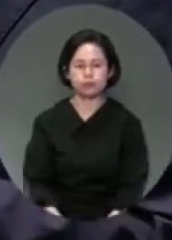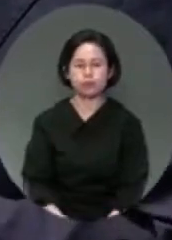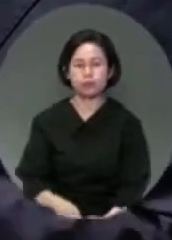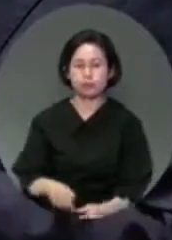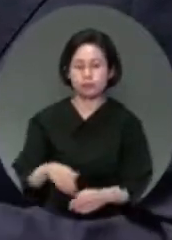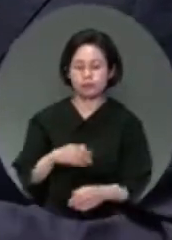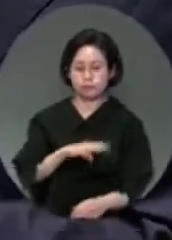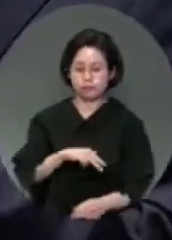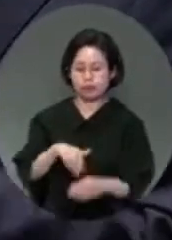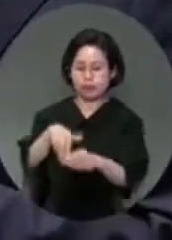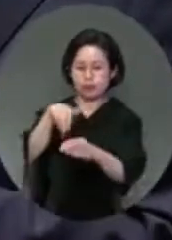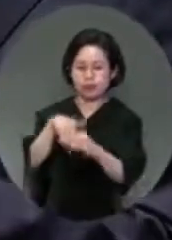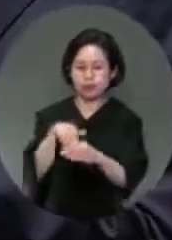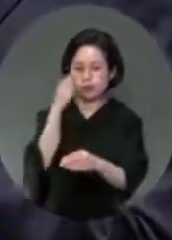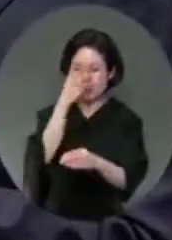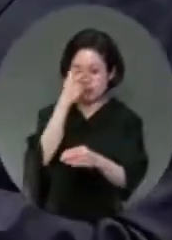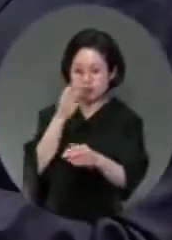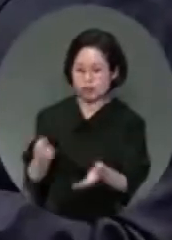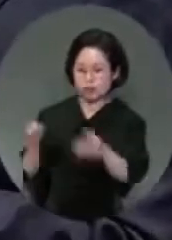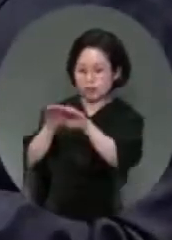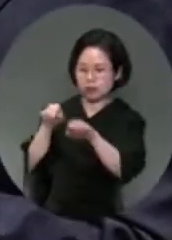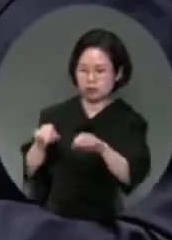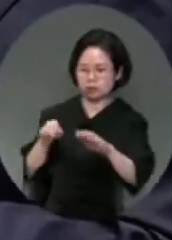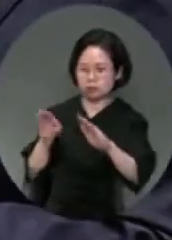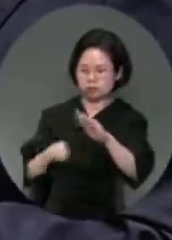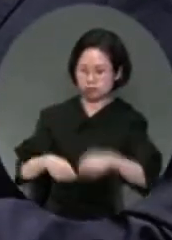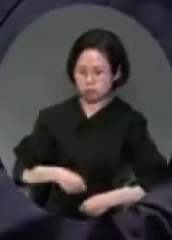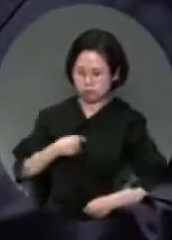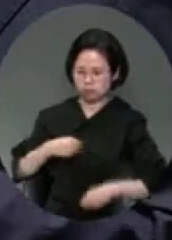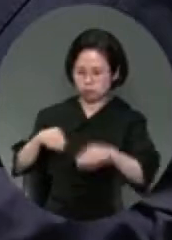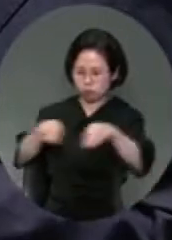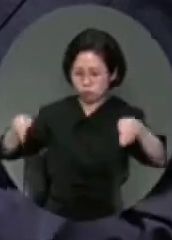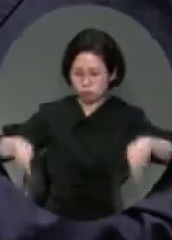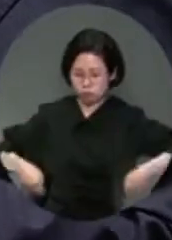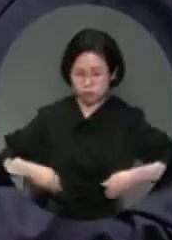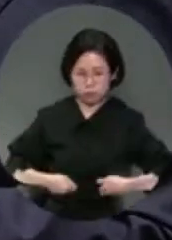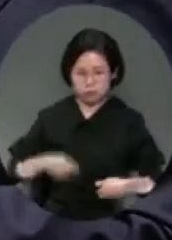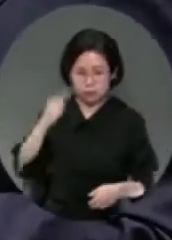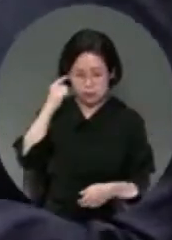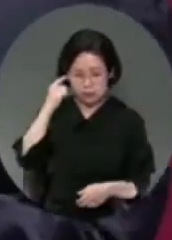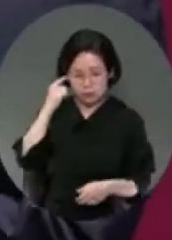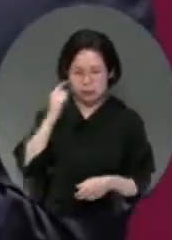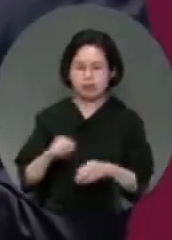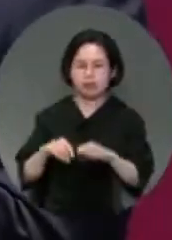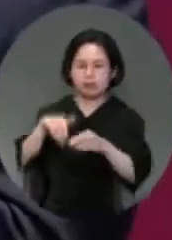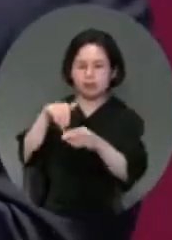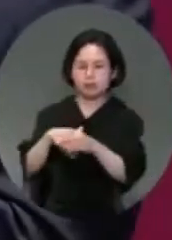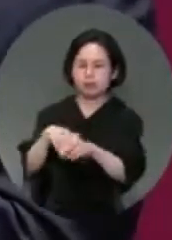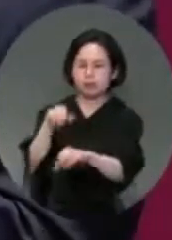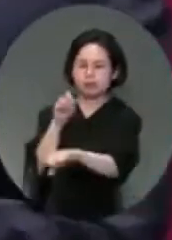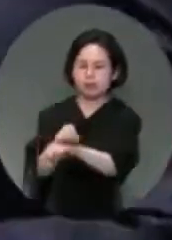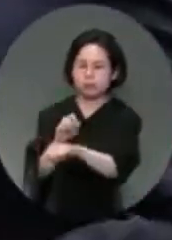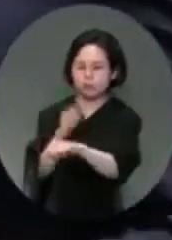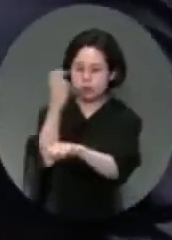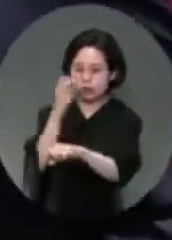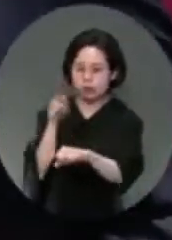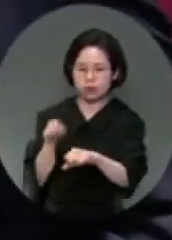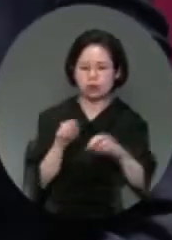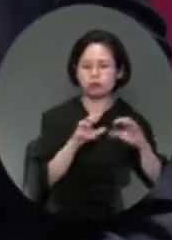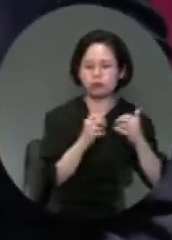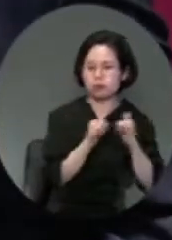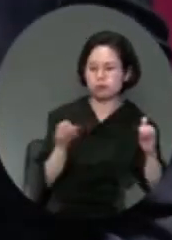관리를 담당하는 기구의 공정성과 중립성, 또한 선거 사무 관리에 대한 국민들의 신뢰성, 이런